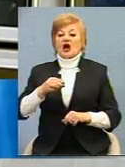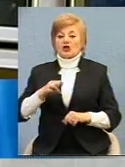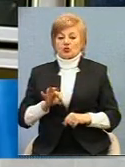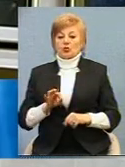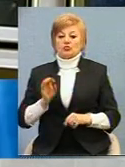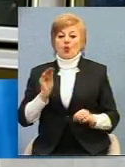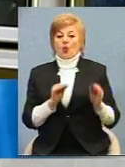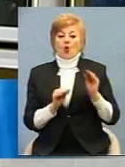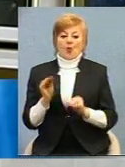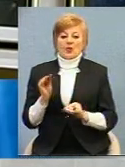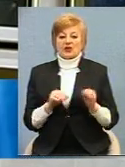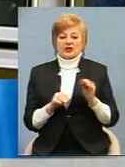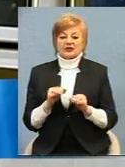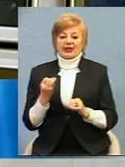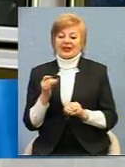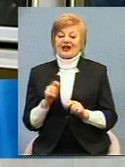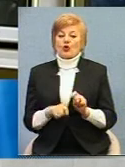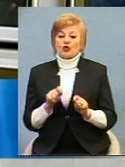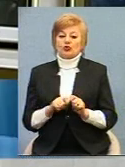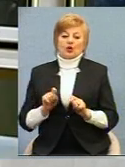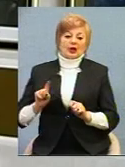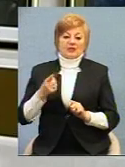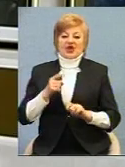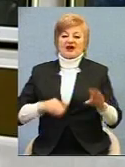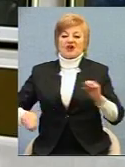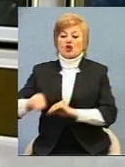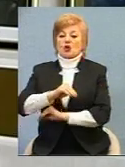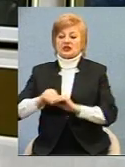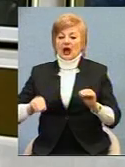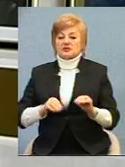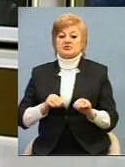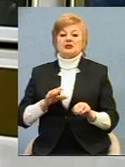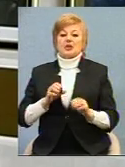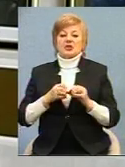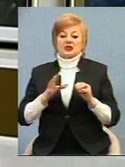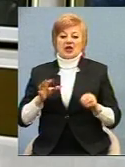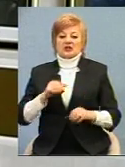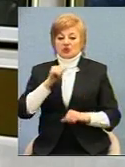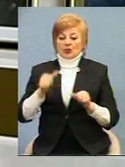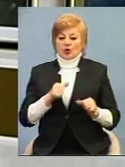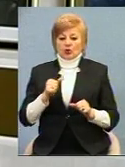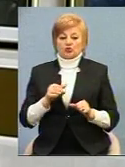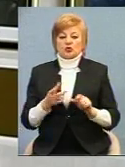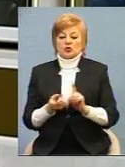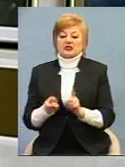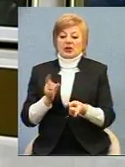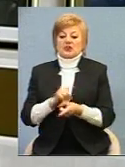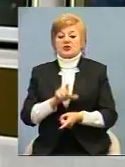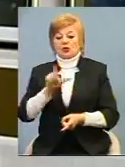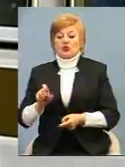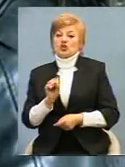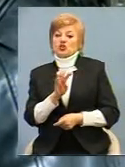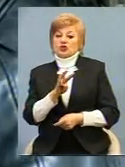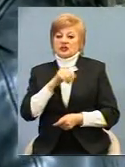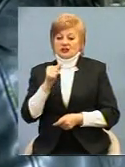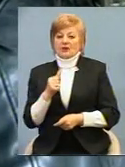комплектования и контроля первой ротации, которая была по первой черге в 15-м году, то есть замена людей 14-го